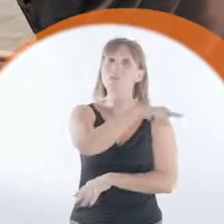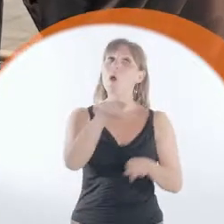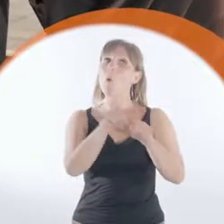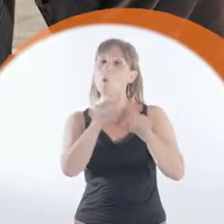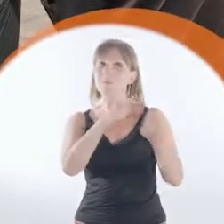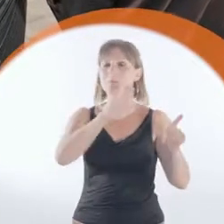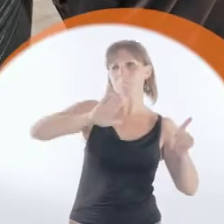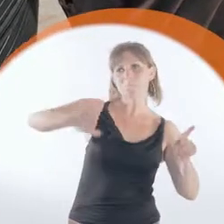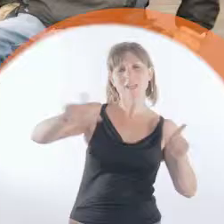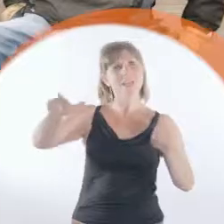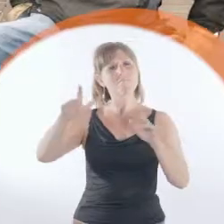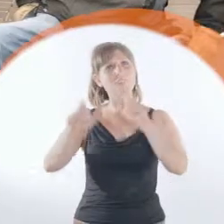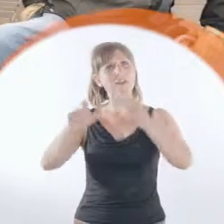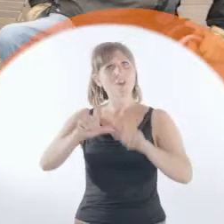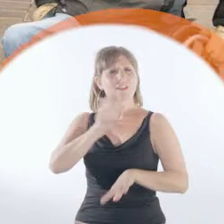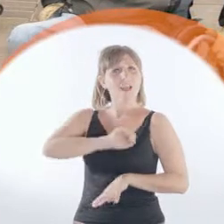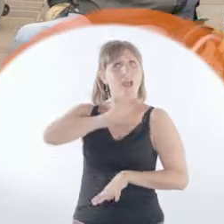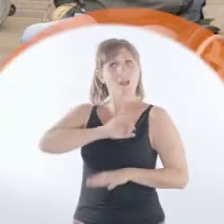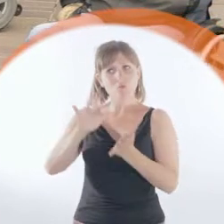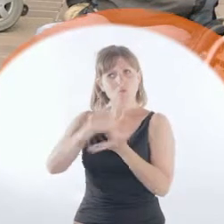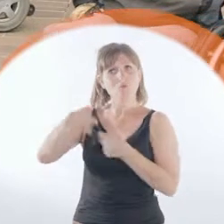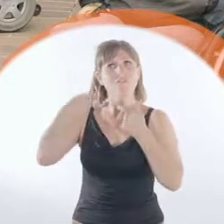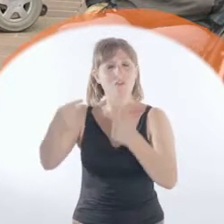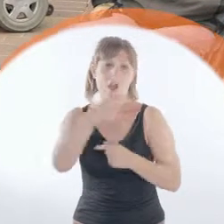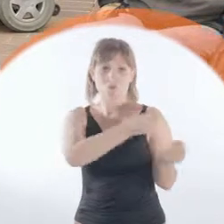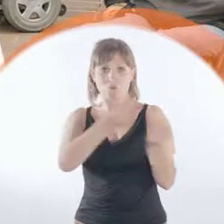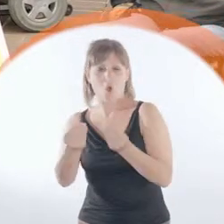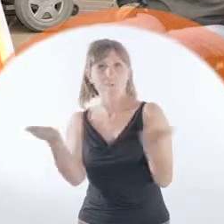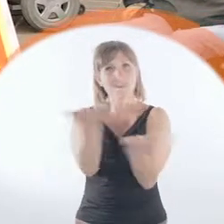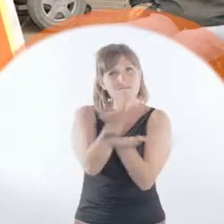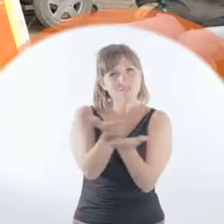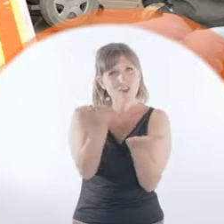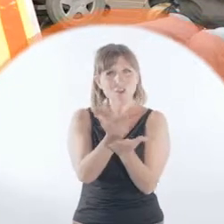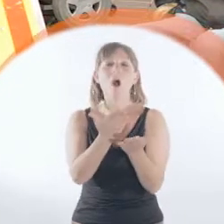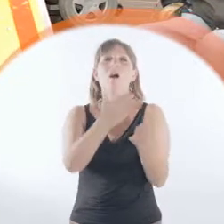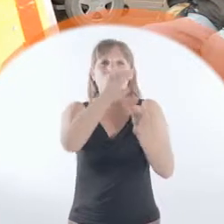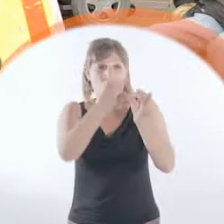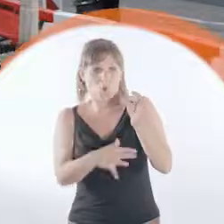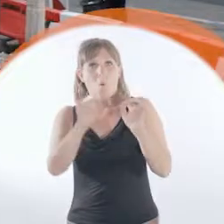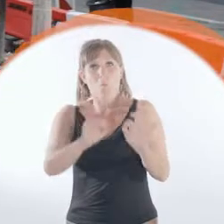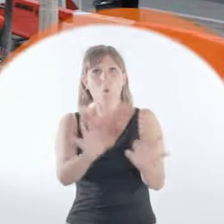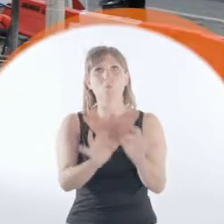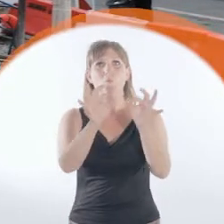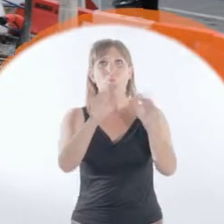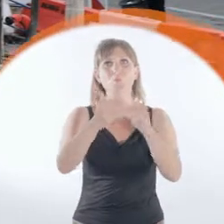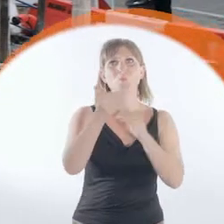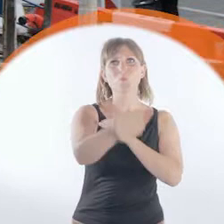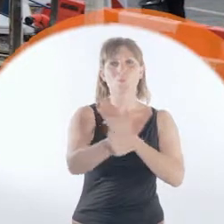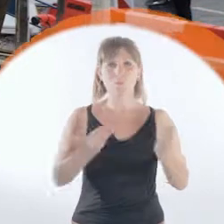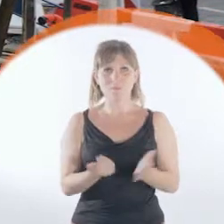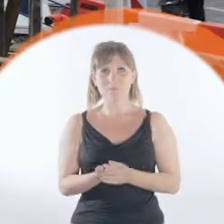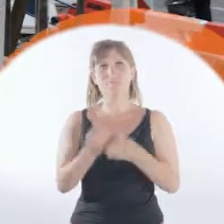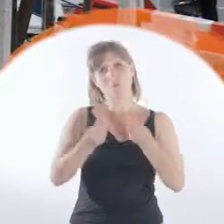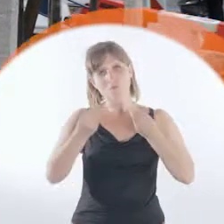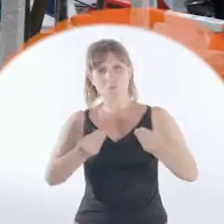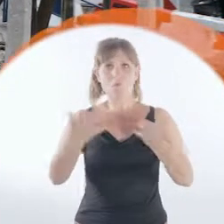'usage et voient quels sont les outils les plus pertinents pour la mise en accessibilité du domaine. Donc c'est bien cet enjeu-là d'aménagement global